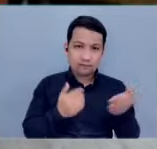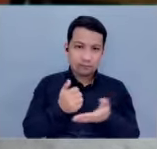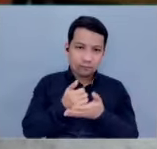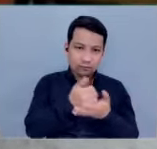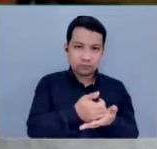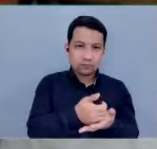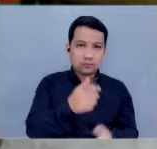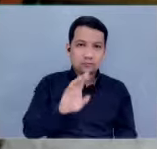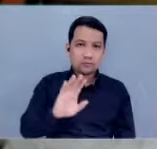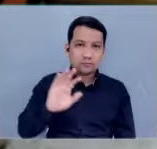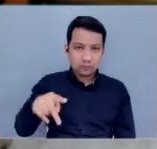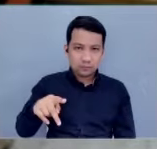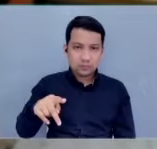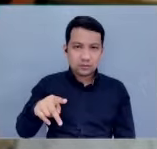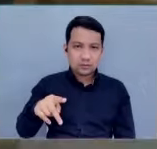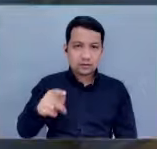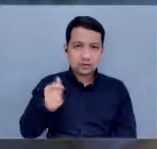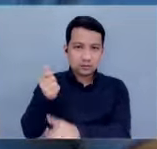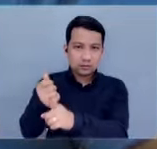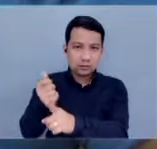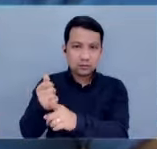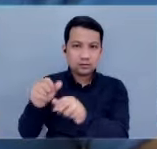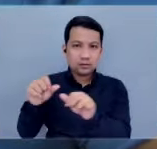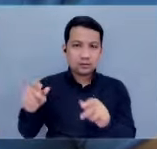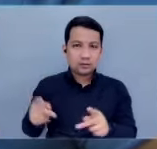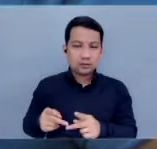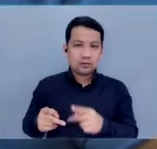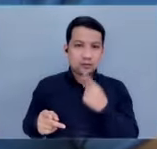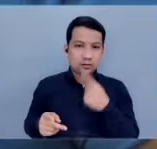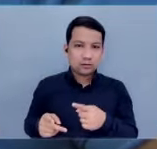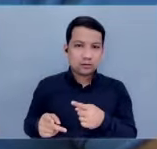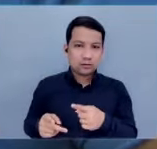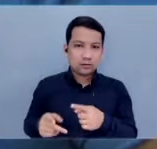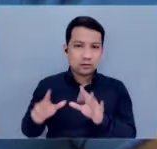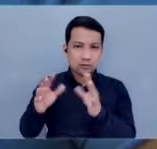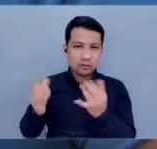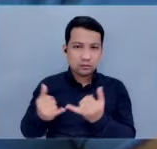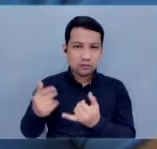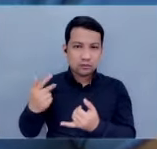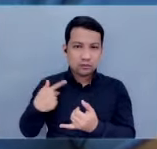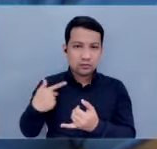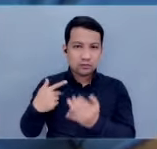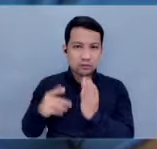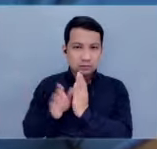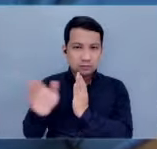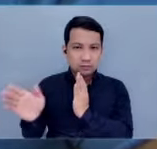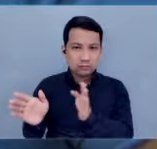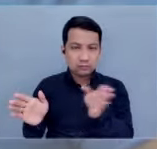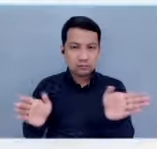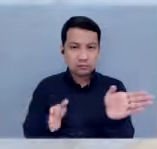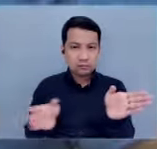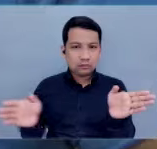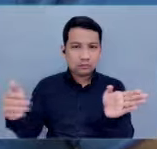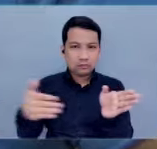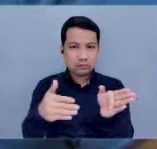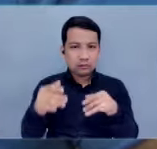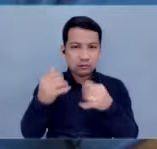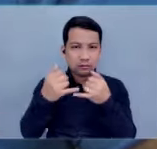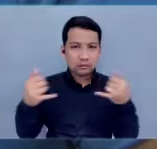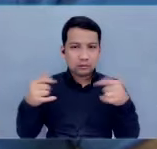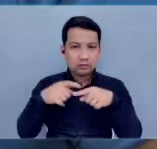BFP para mapasok ang lugar. Doon din sa barangay ay may mga sanga-sanga rin ng mga kuryente.